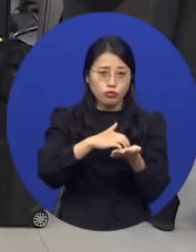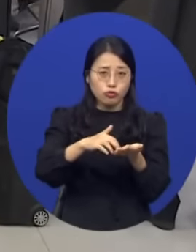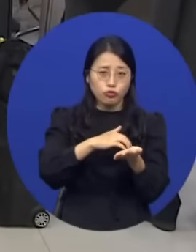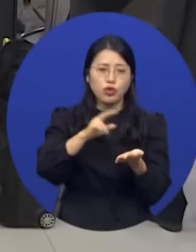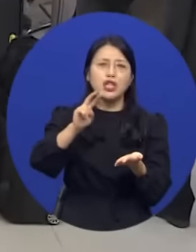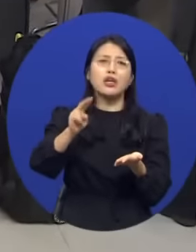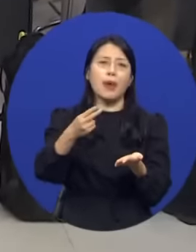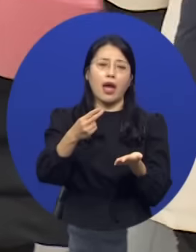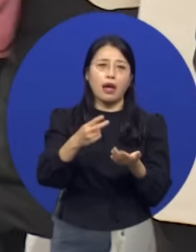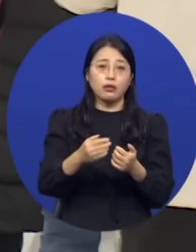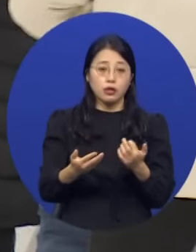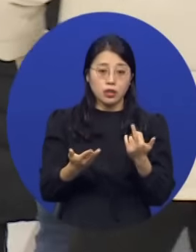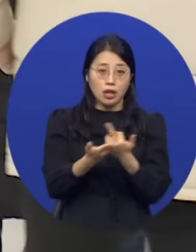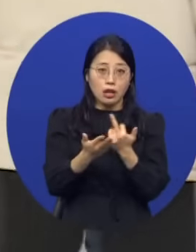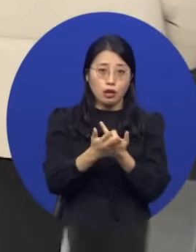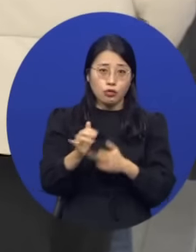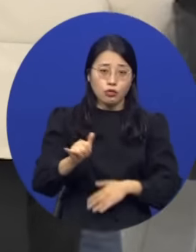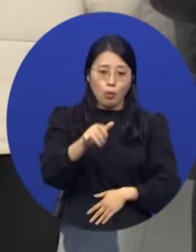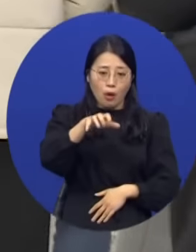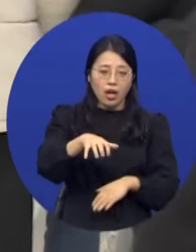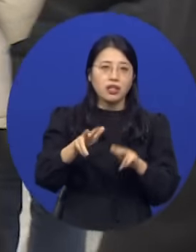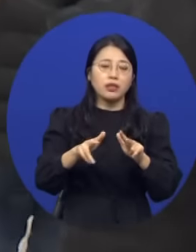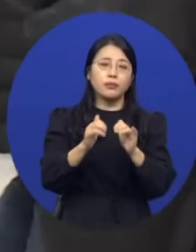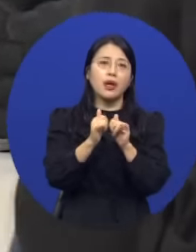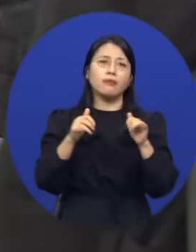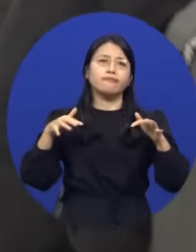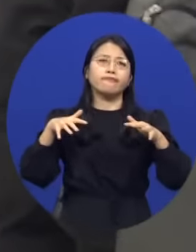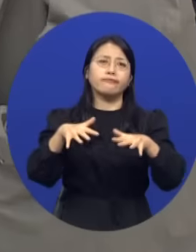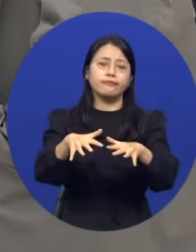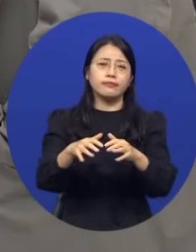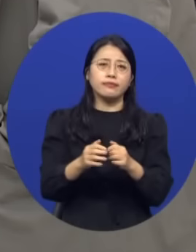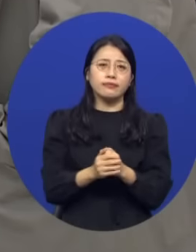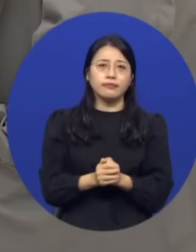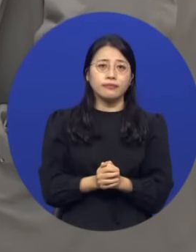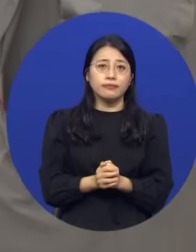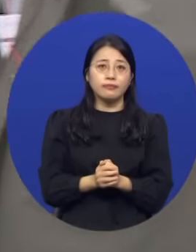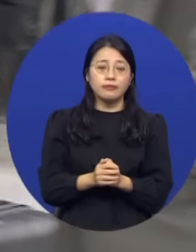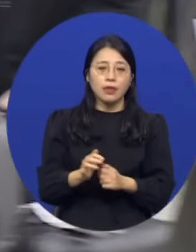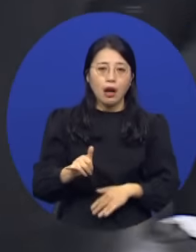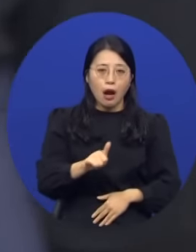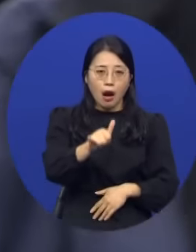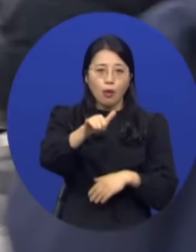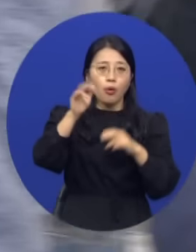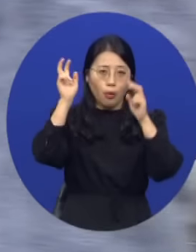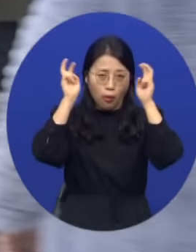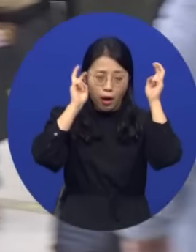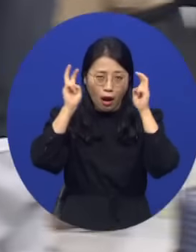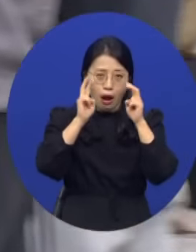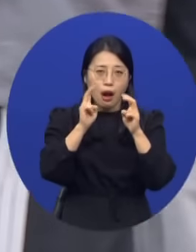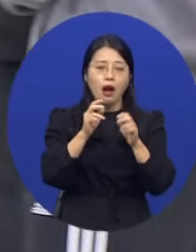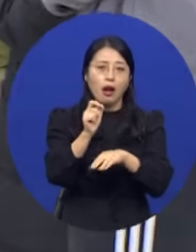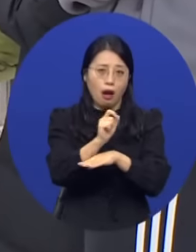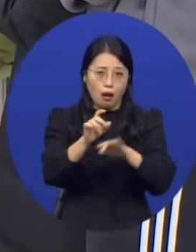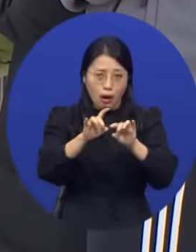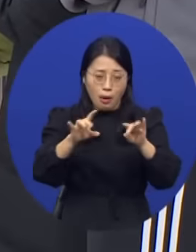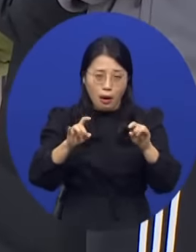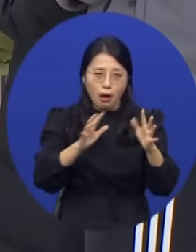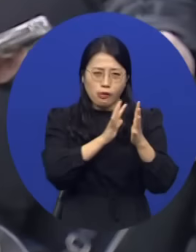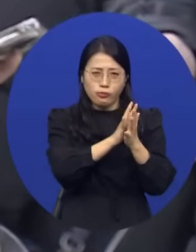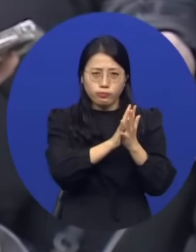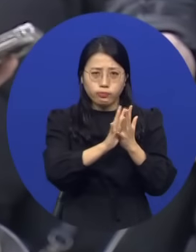취소되자 제주공항으로 사람들이 밀려들었습니다. 항공사 수속 카운터마다 긴 줄이